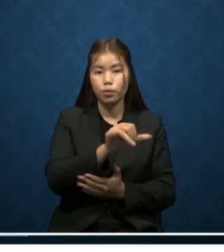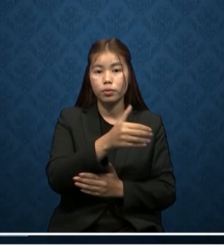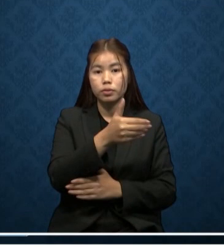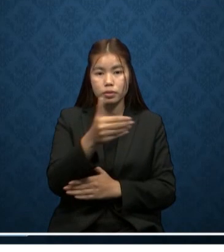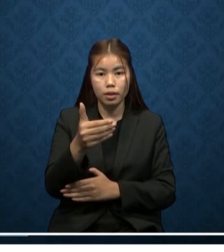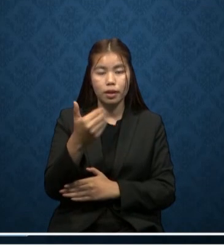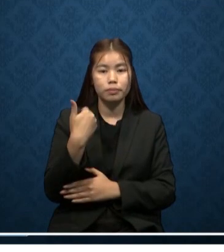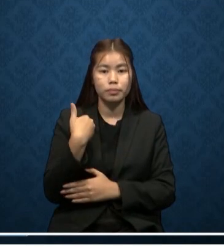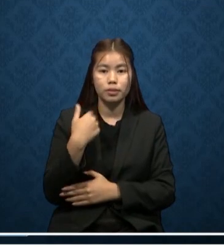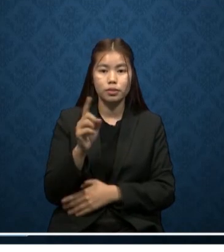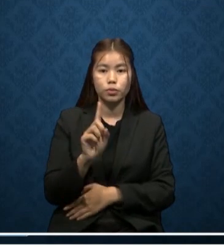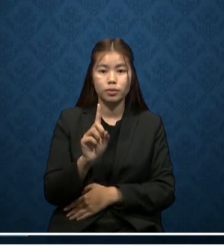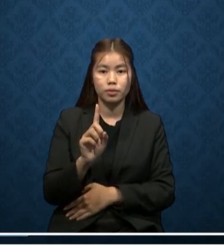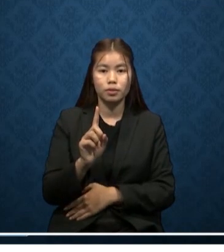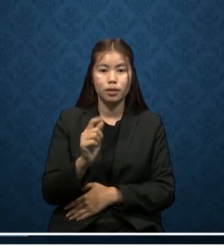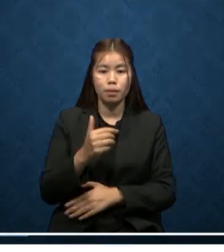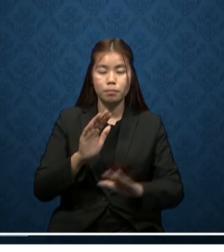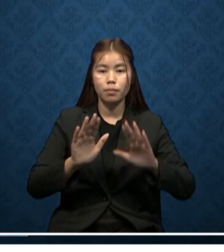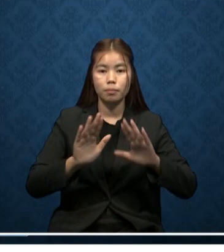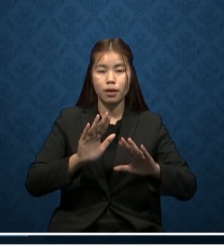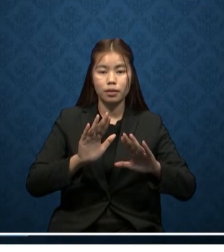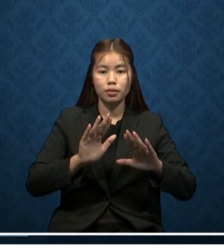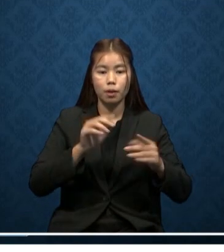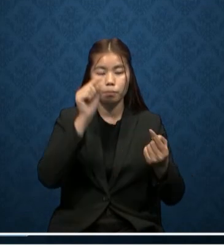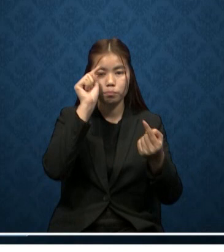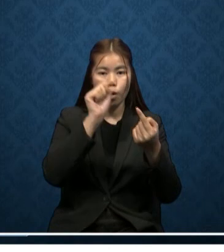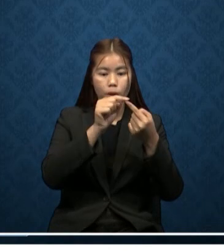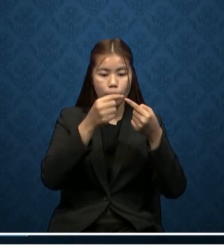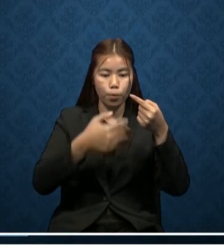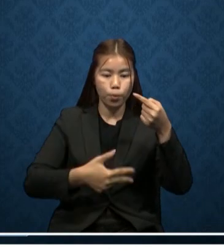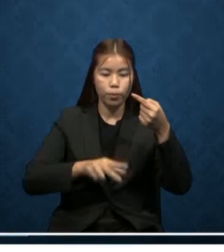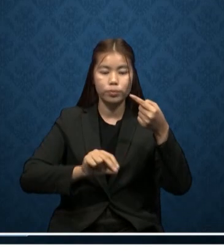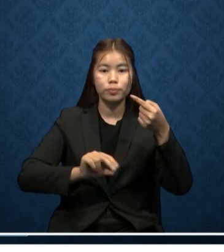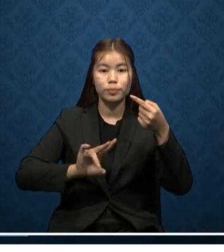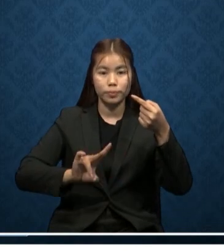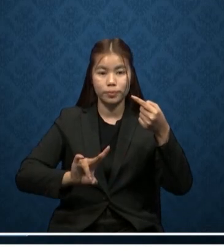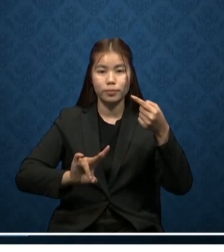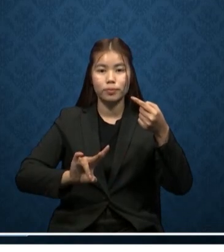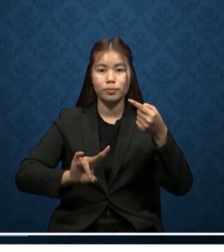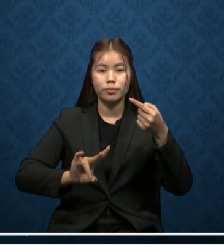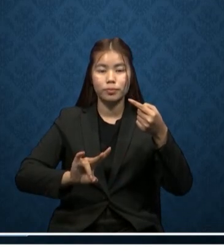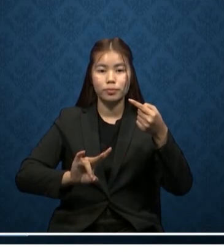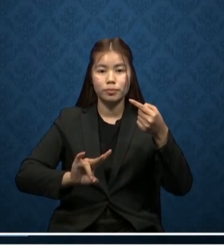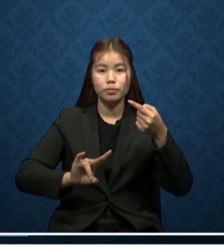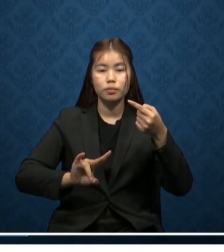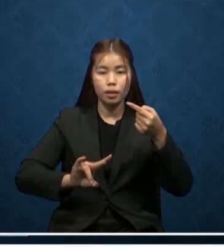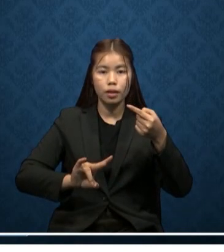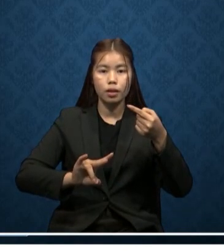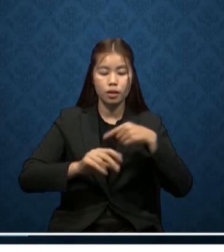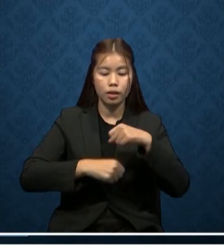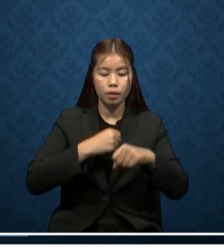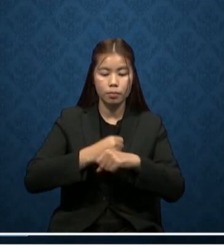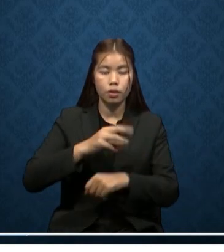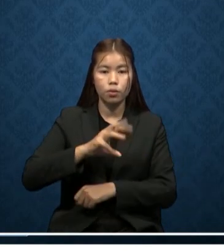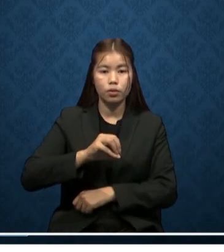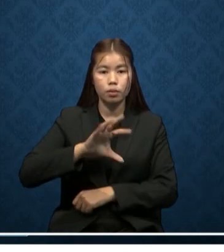มีอยู่เอ่อ 37เป้าหมายนะครับจะเห็นในปี 65ถ้าพูด